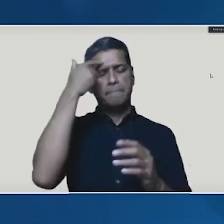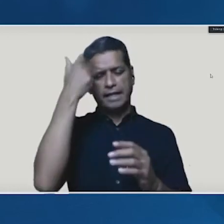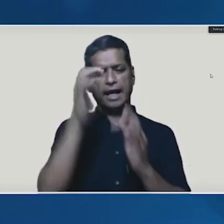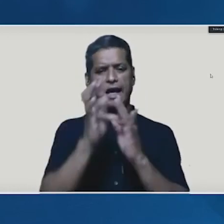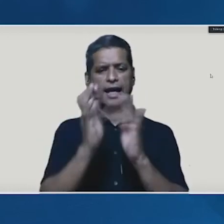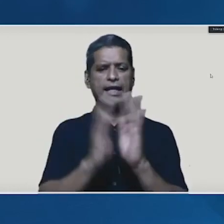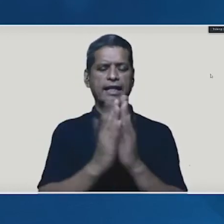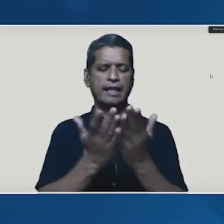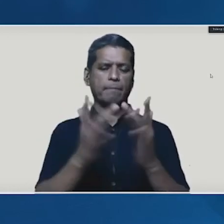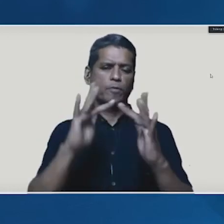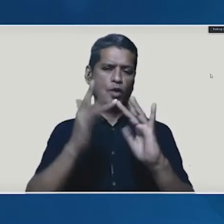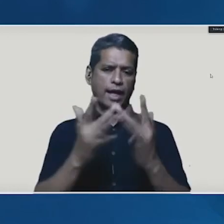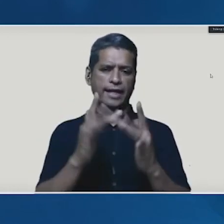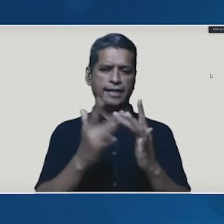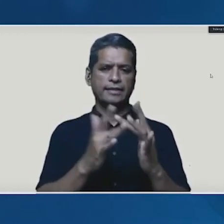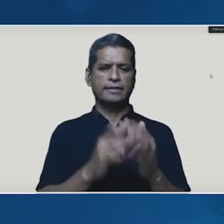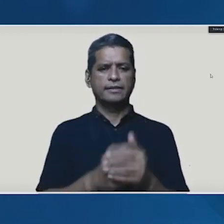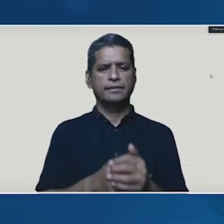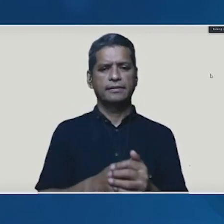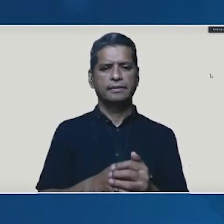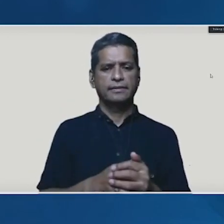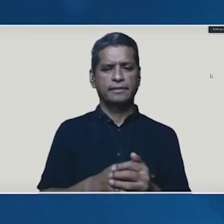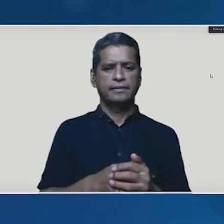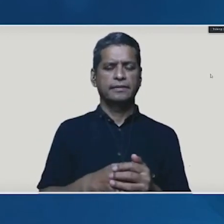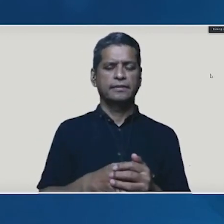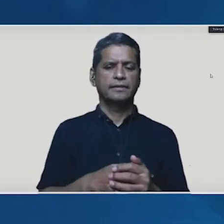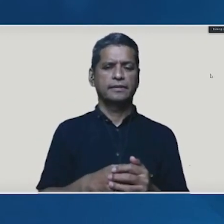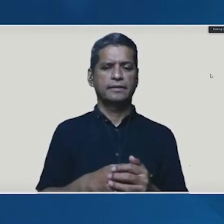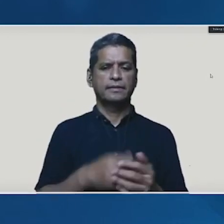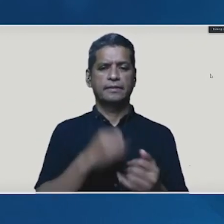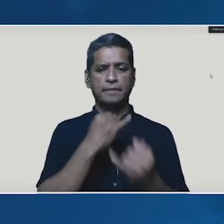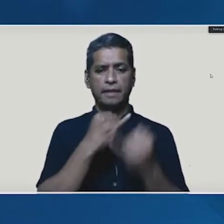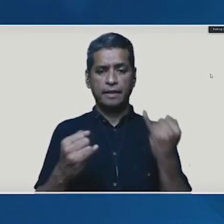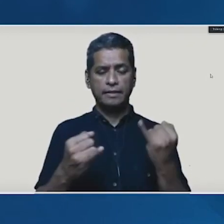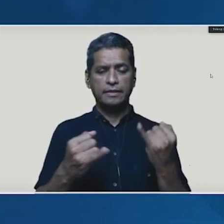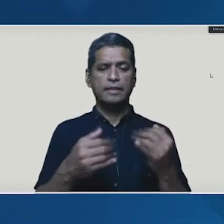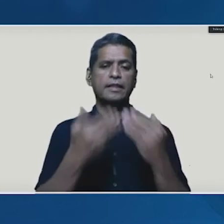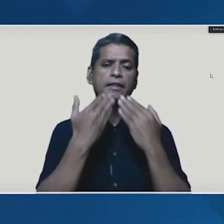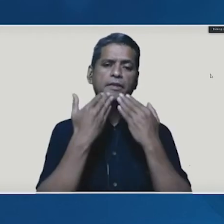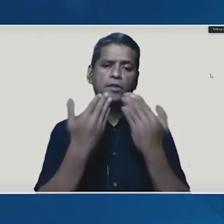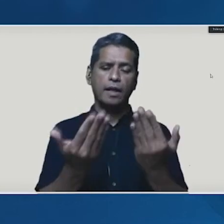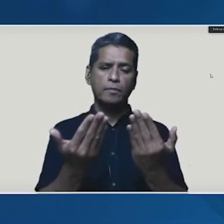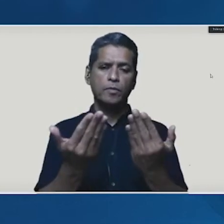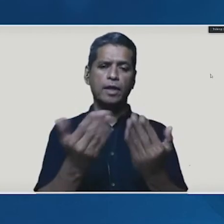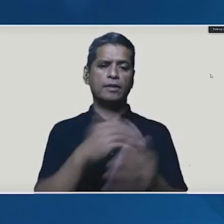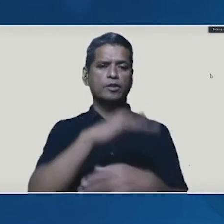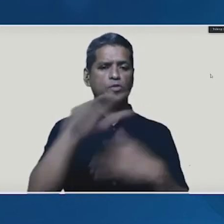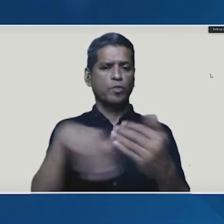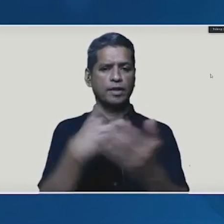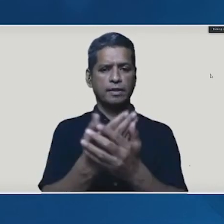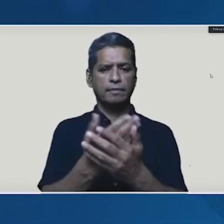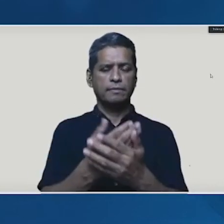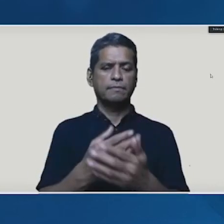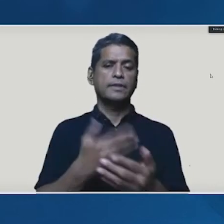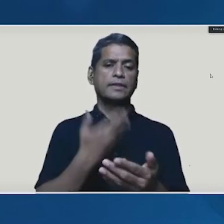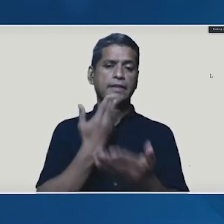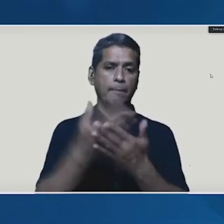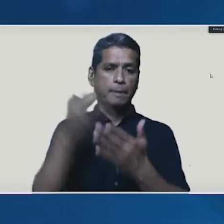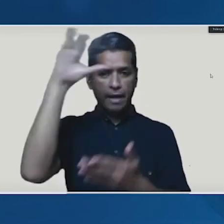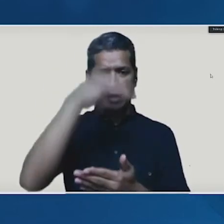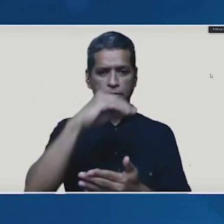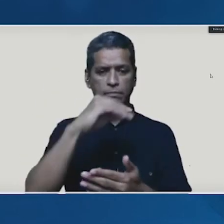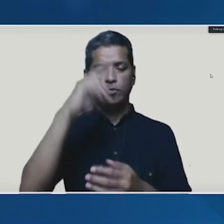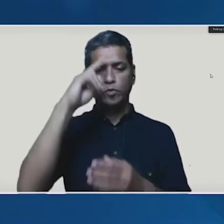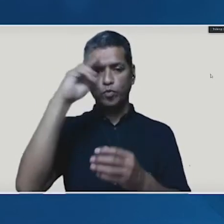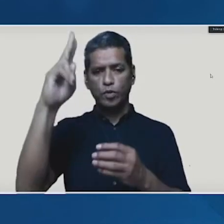secara online ini Akhir kata Saya ingin mengucapkan terima kasih untuk kita semuanya Selamat malam Tuhan